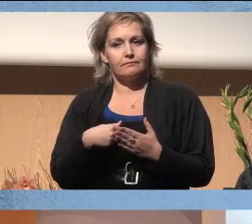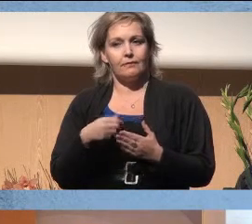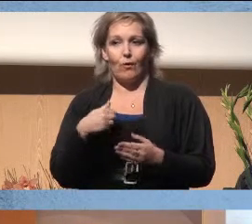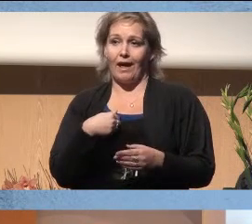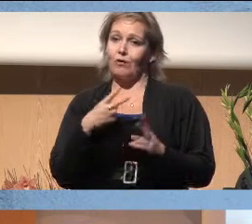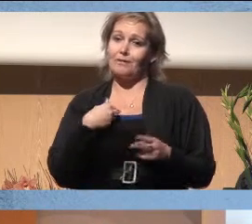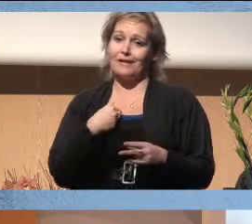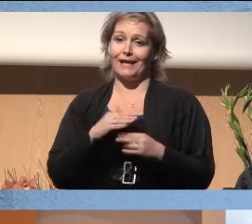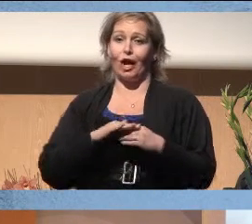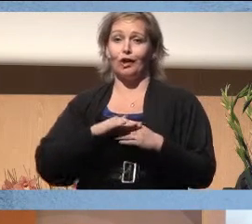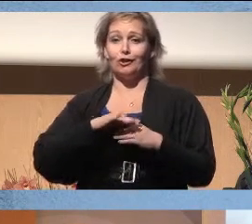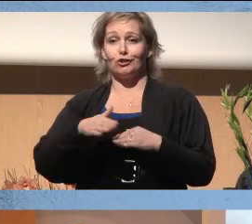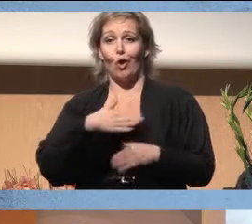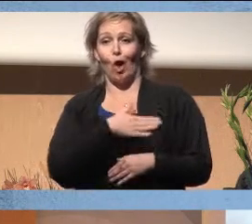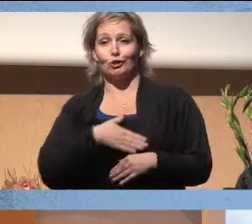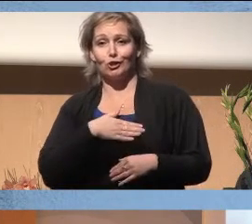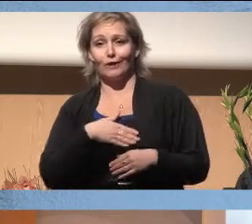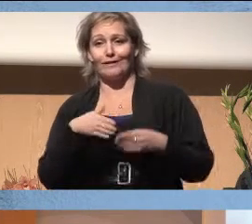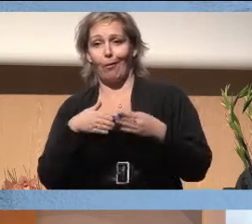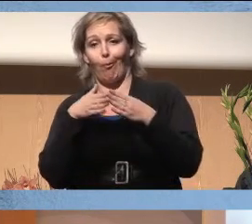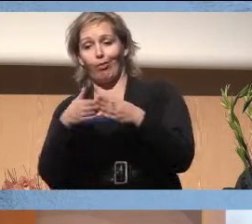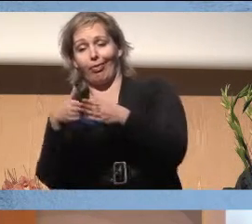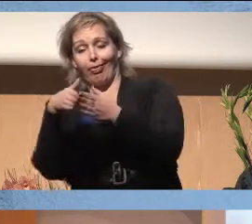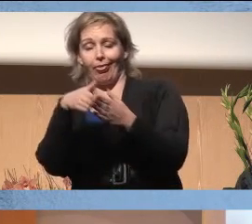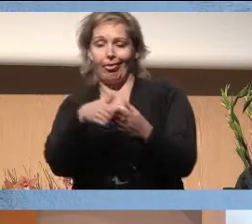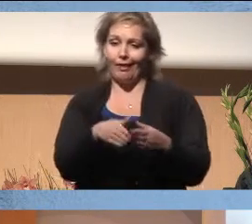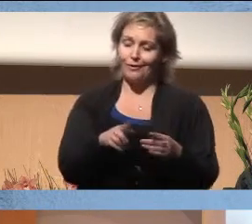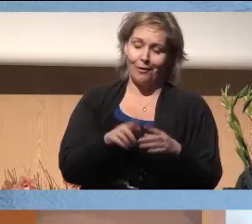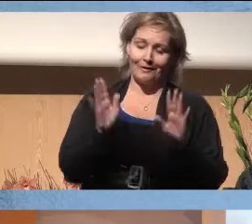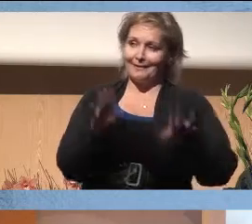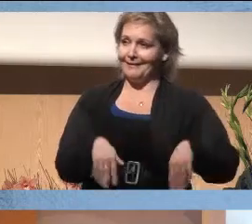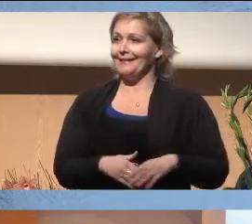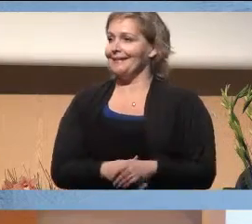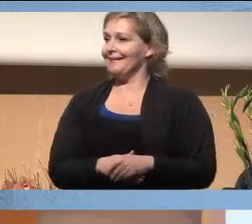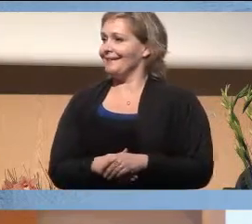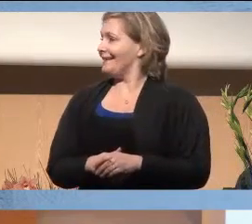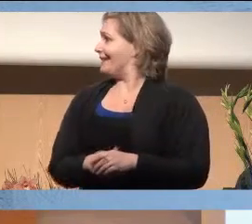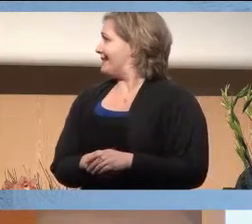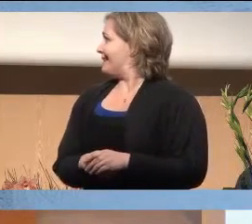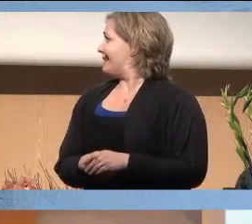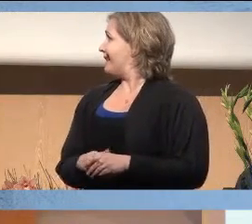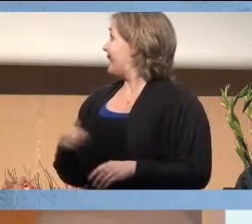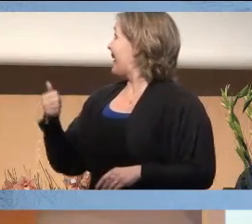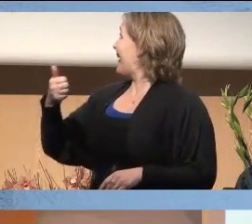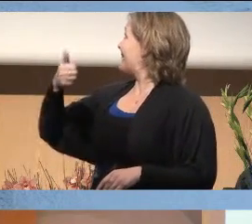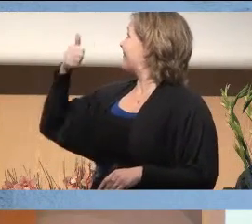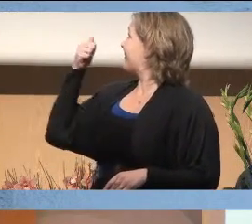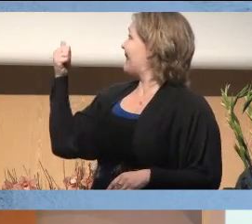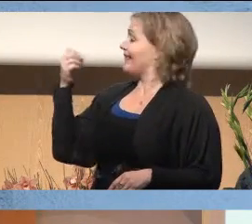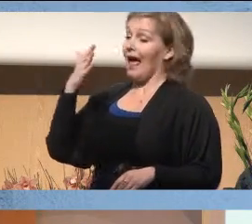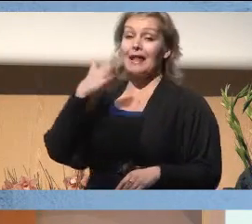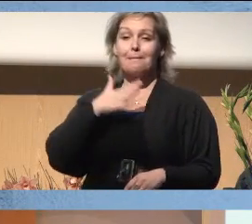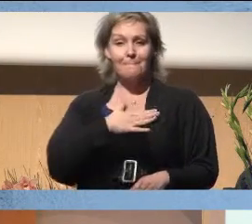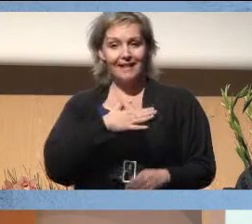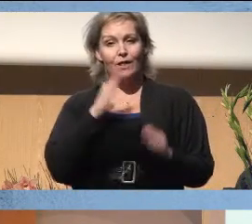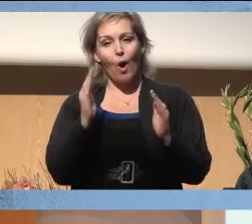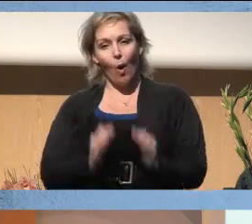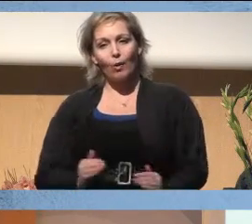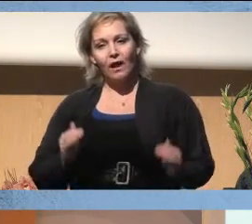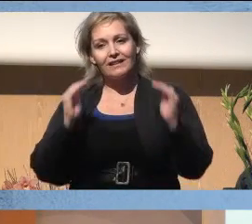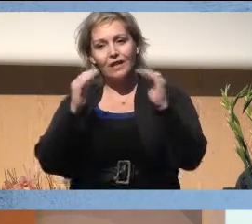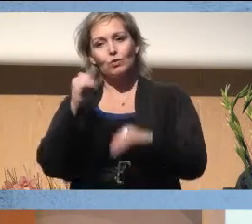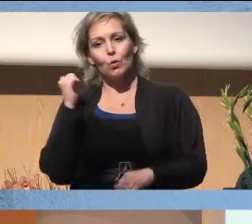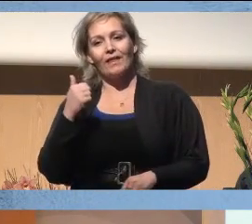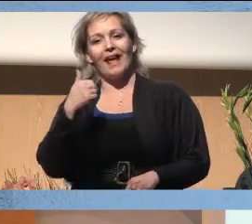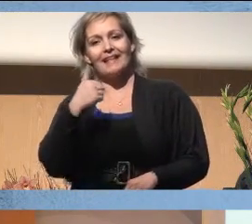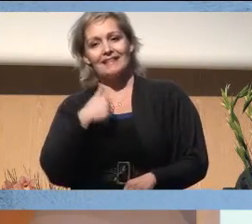sånne båter når kilfarger er veldig populære, skjønt. Dette min organisasjon.